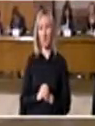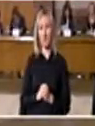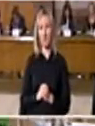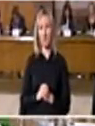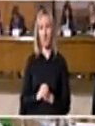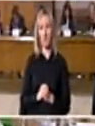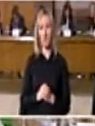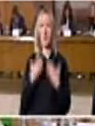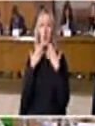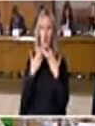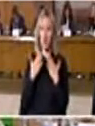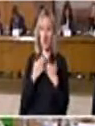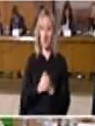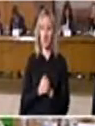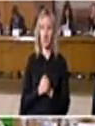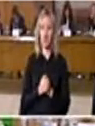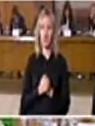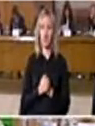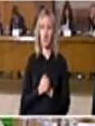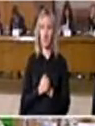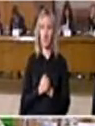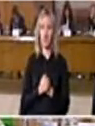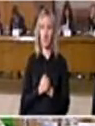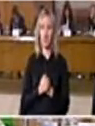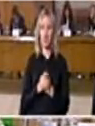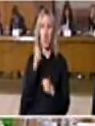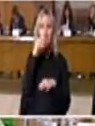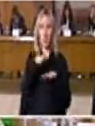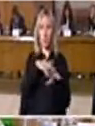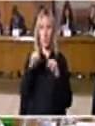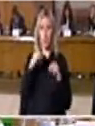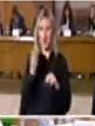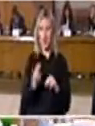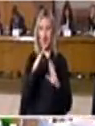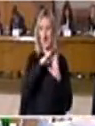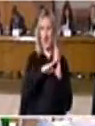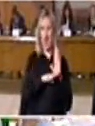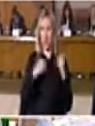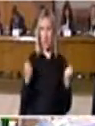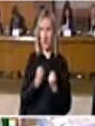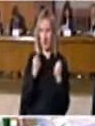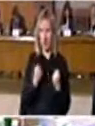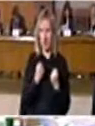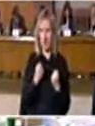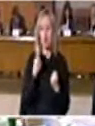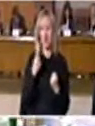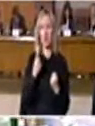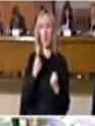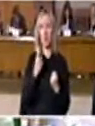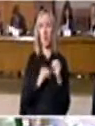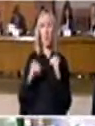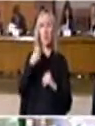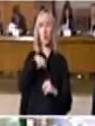Hvala i vama. Dakle, Narodna skupština Republike Srbije svojom zakonodavnom aktivnošću svakako je jedan od